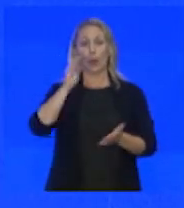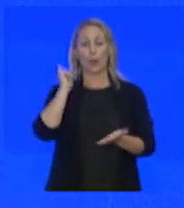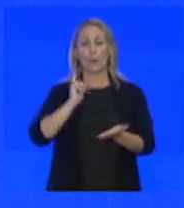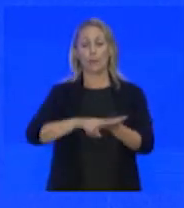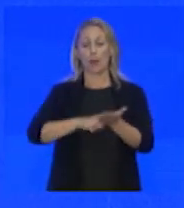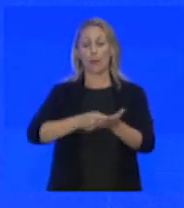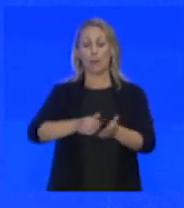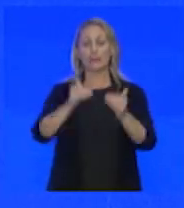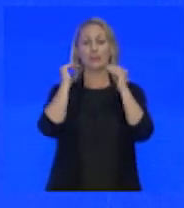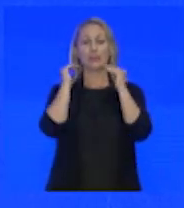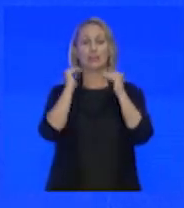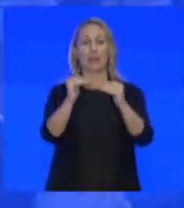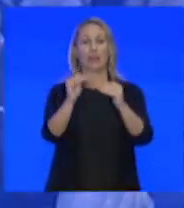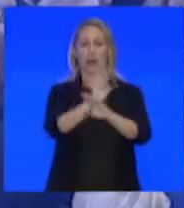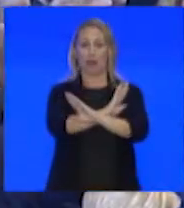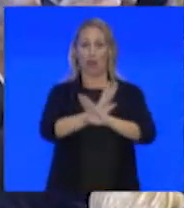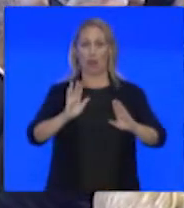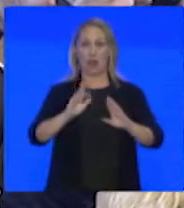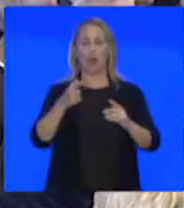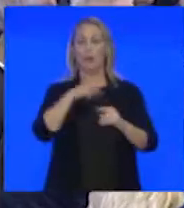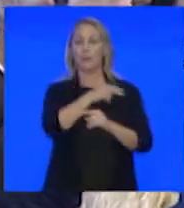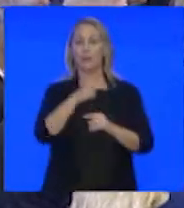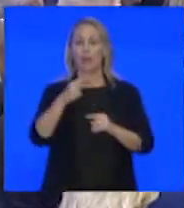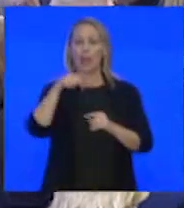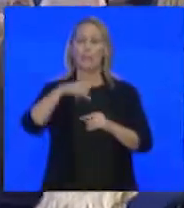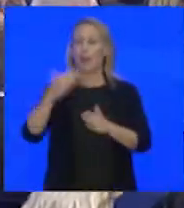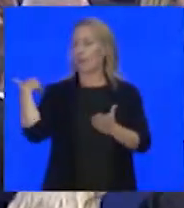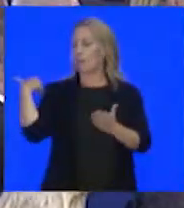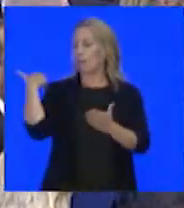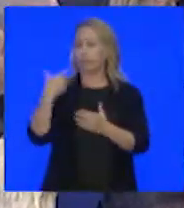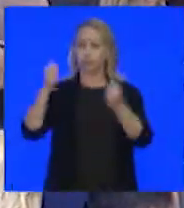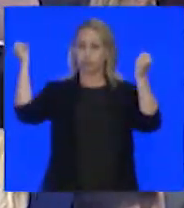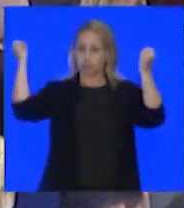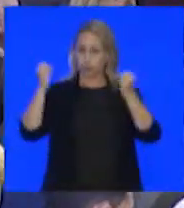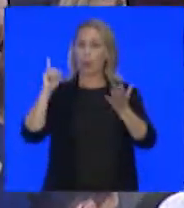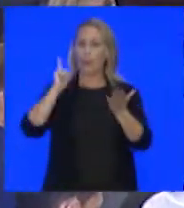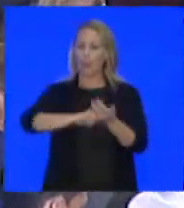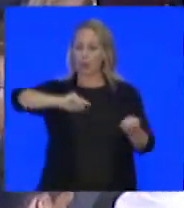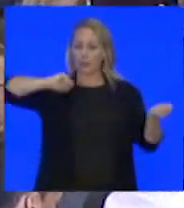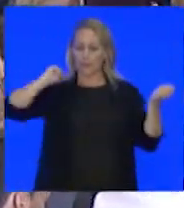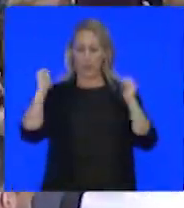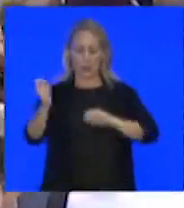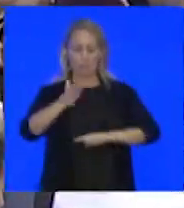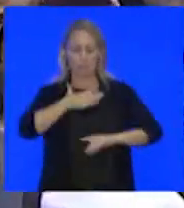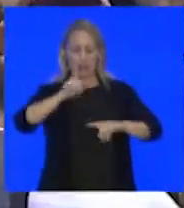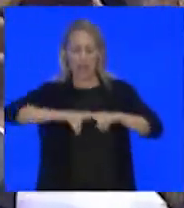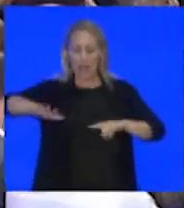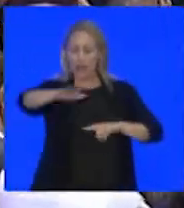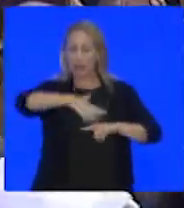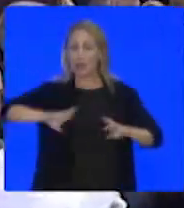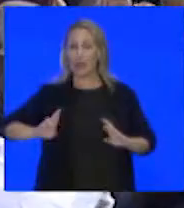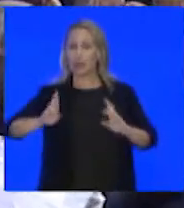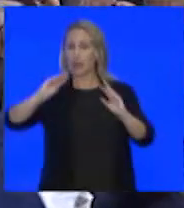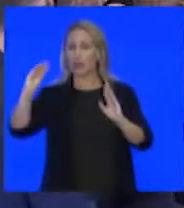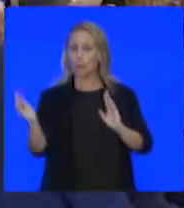στον δρόμο της απεξάρτησης από τον άνθρακα, να κερδίσει το χαμένο έδαφος στην αξιοποίηση ήπιων μορφών ενέργειας, στις